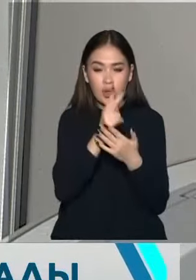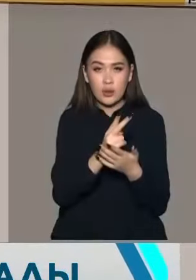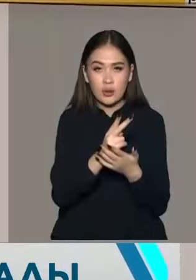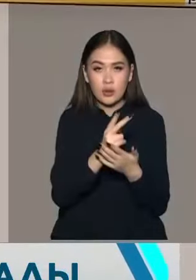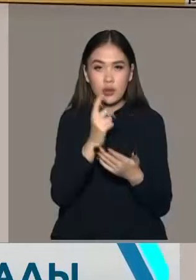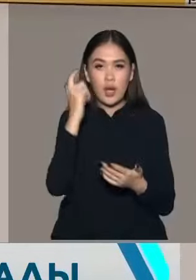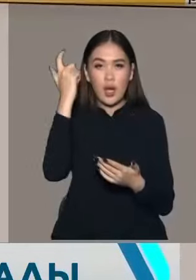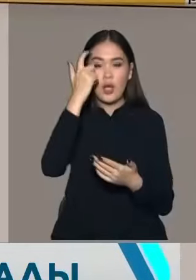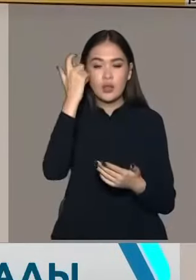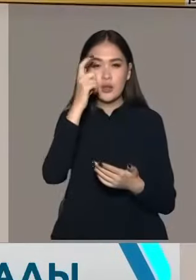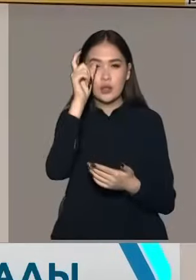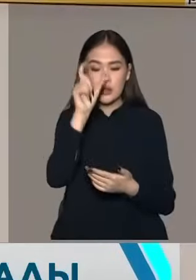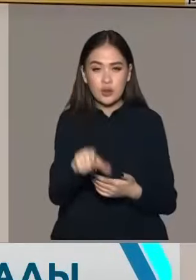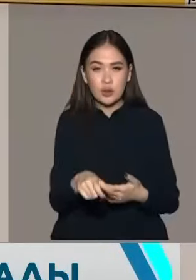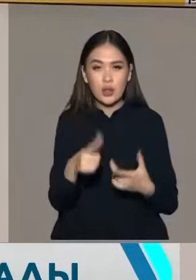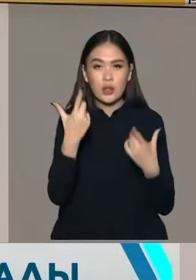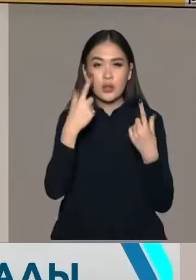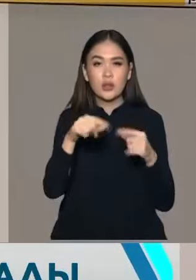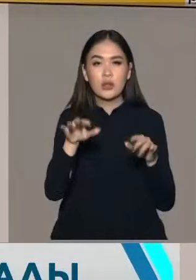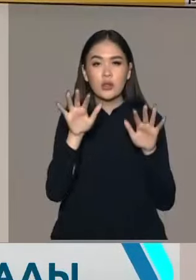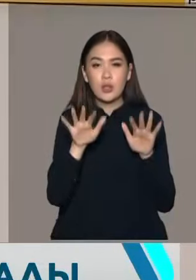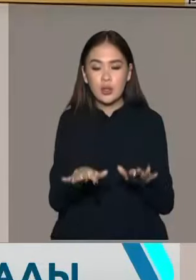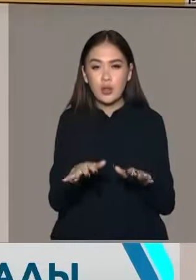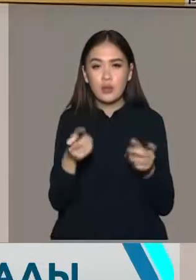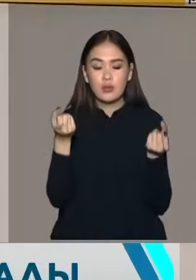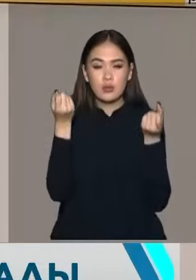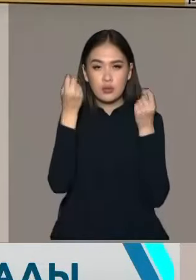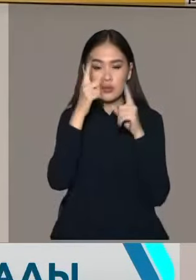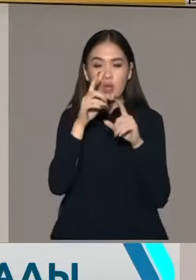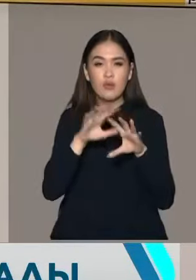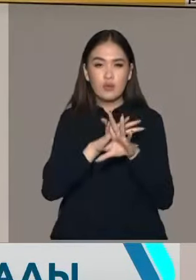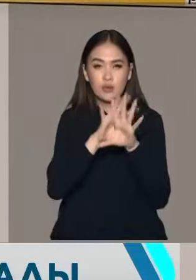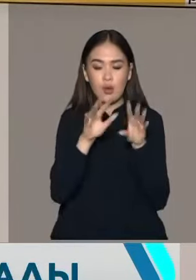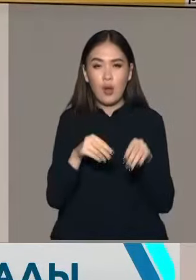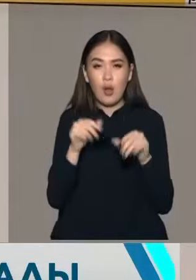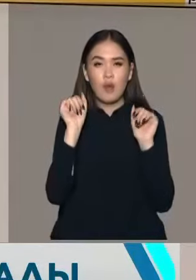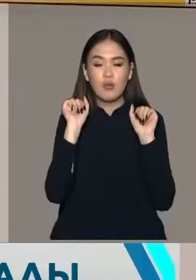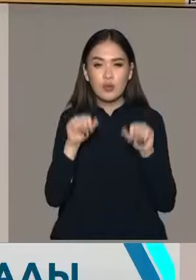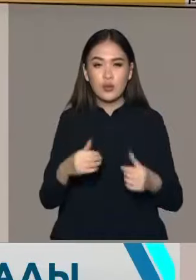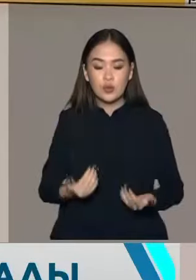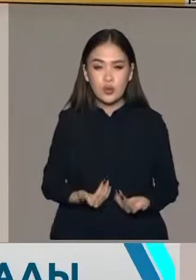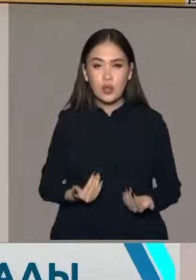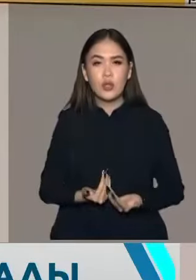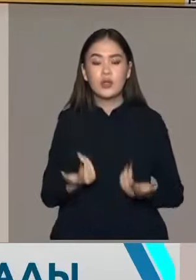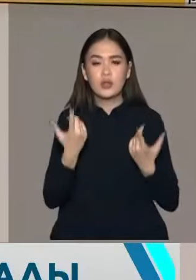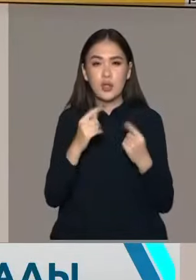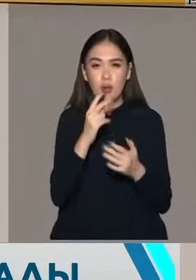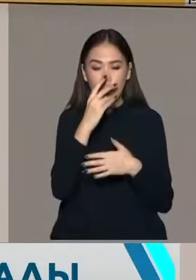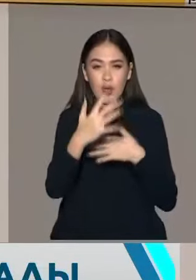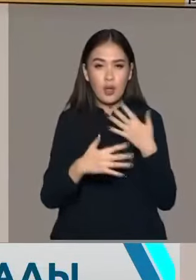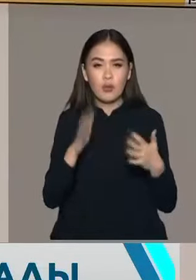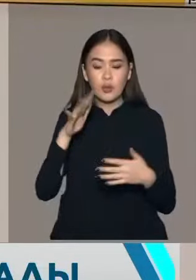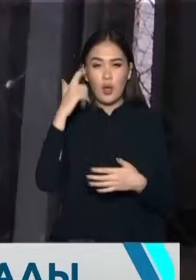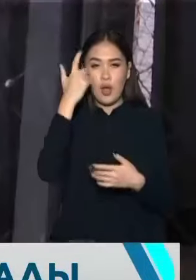ол кімнің иті, қай жерден нетілген, бүкіл оның тұрғылықты жері бәрі шығады и соның